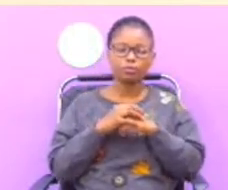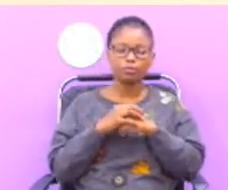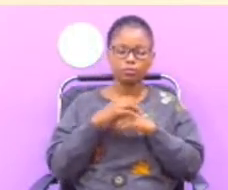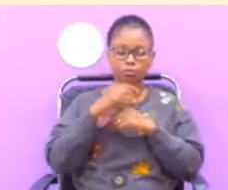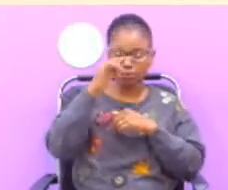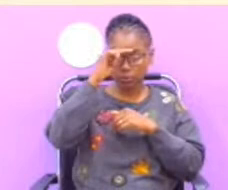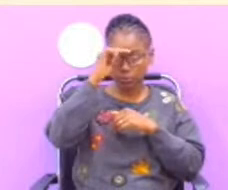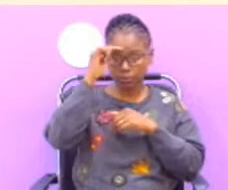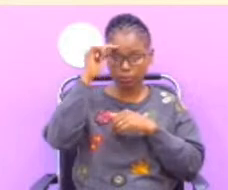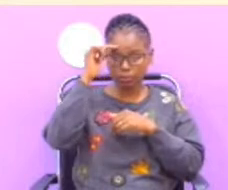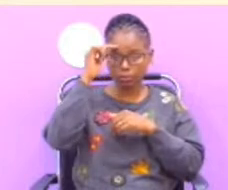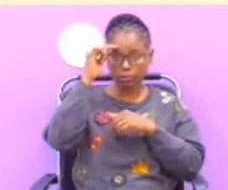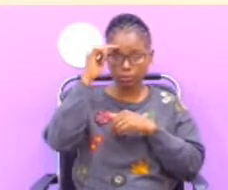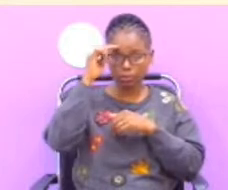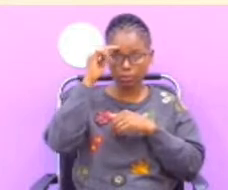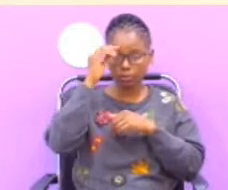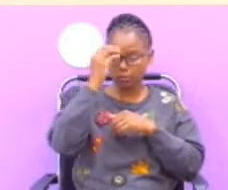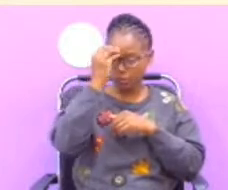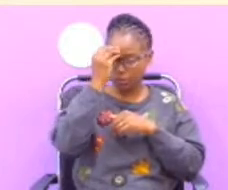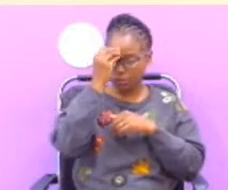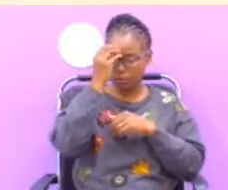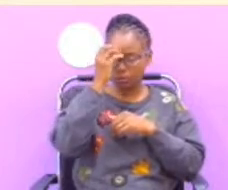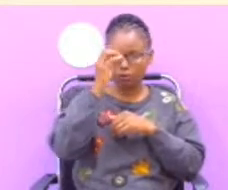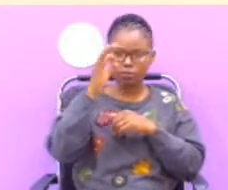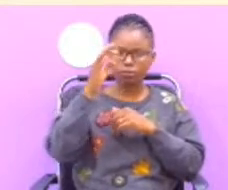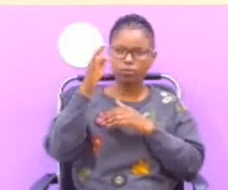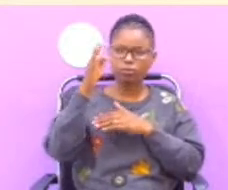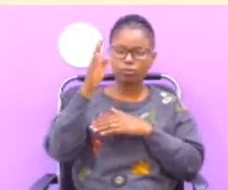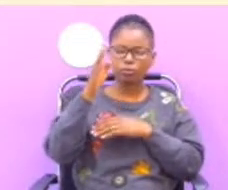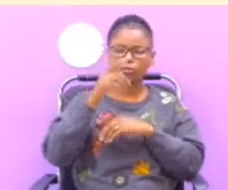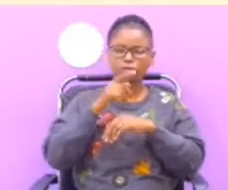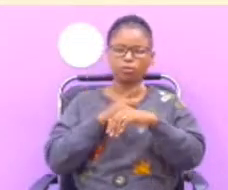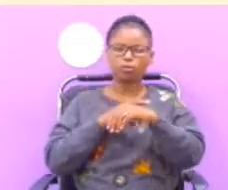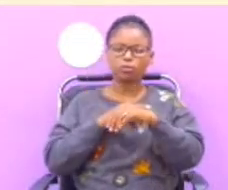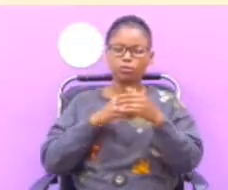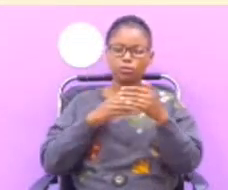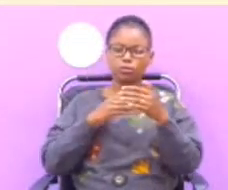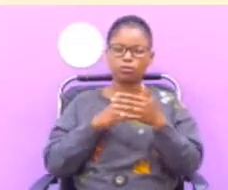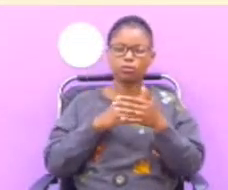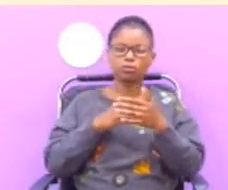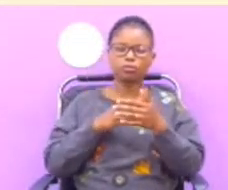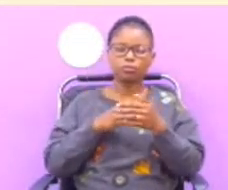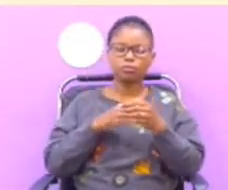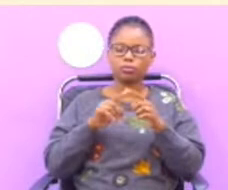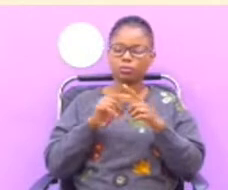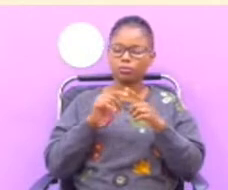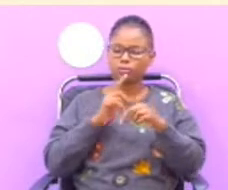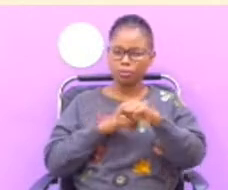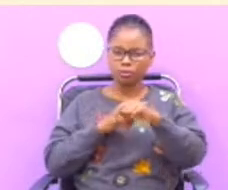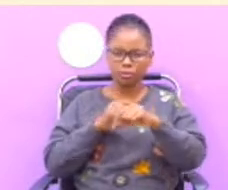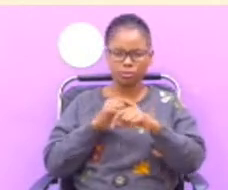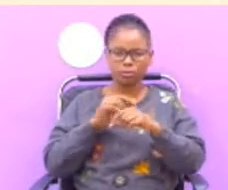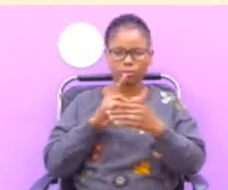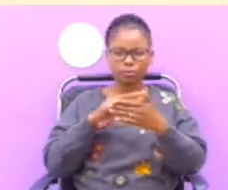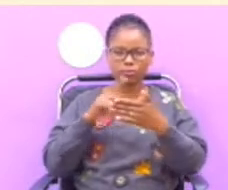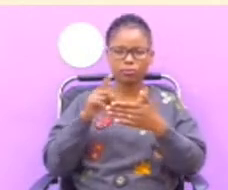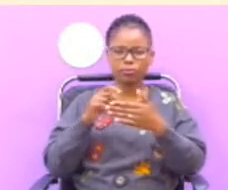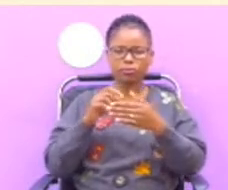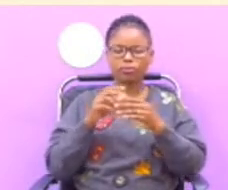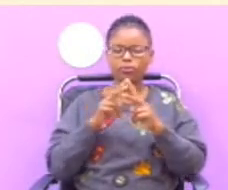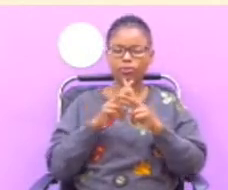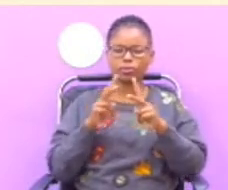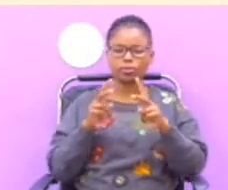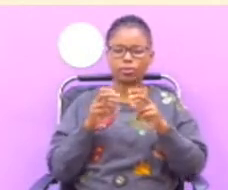Todu marakara magai. Maki nyerera ni maki nyerera. Na gai ya rekeleria di ni ya rekeleria